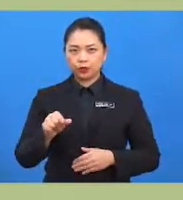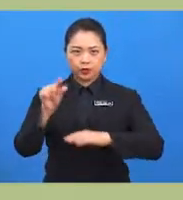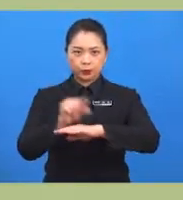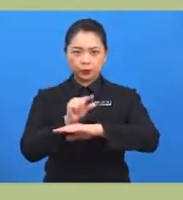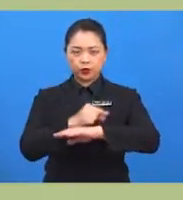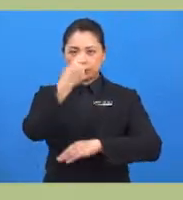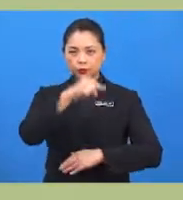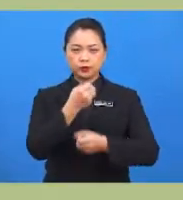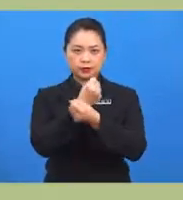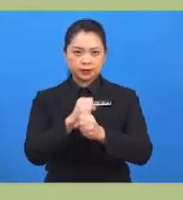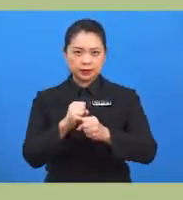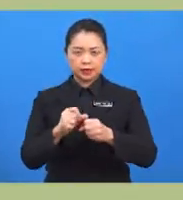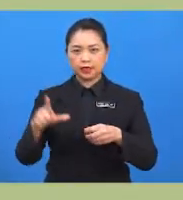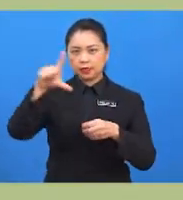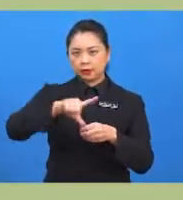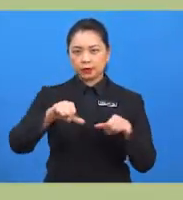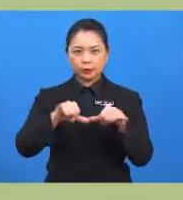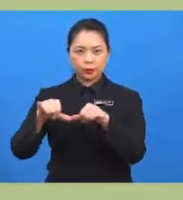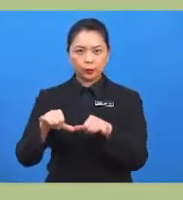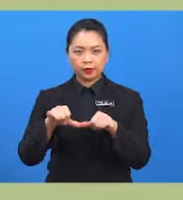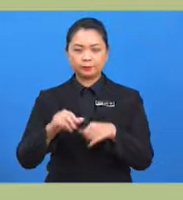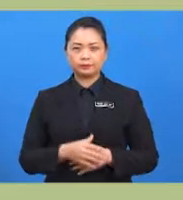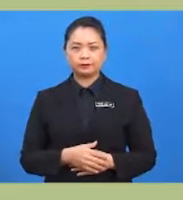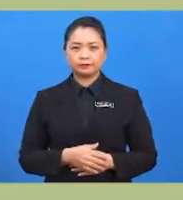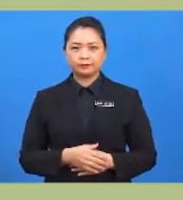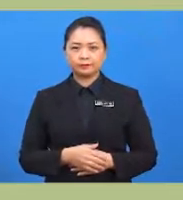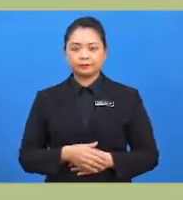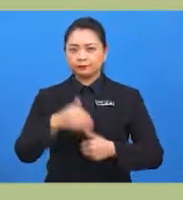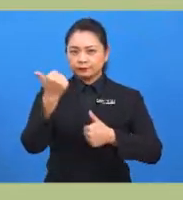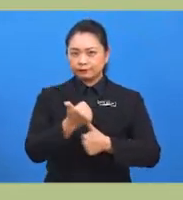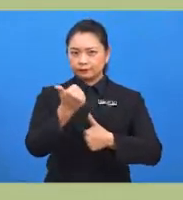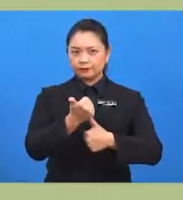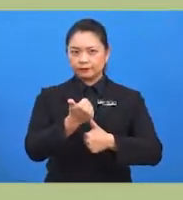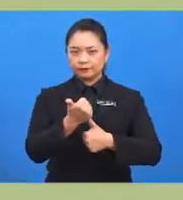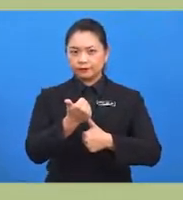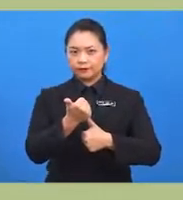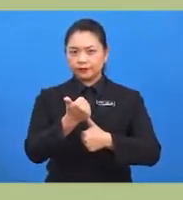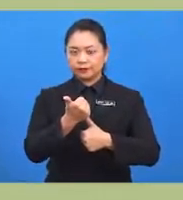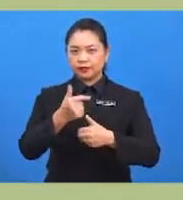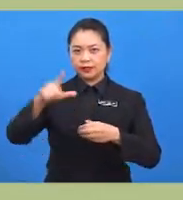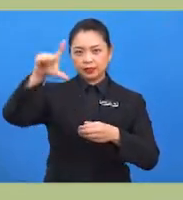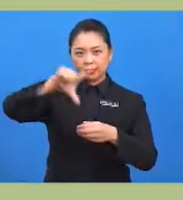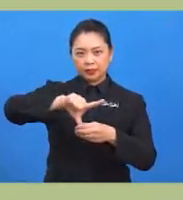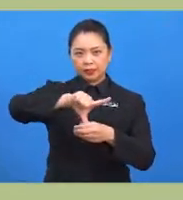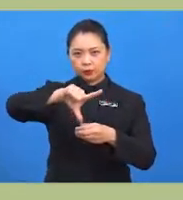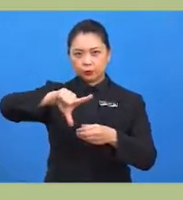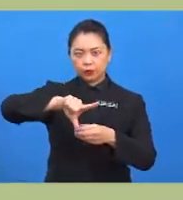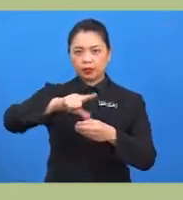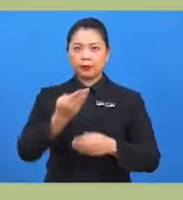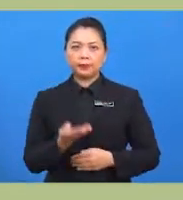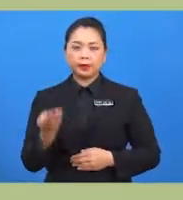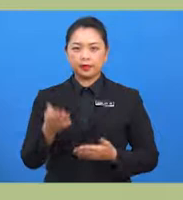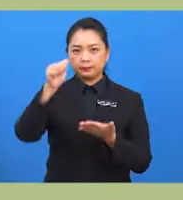menyediakan larutan piawai di magma Cara yang pertama dengan melarutkan bahan